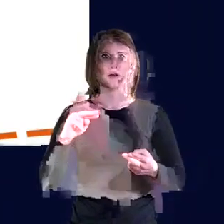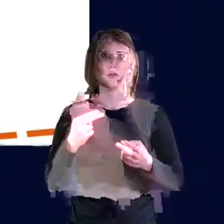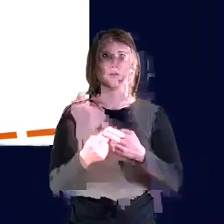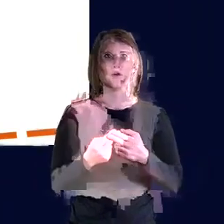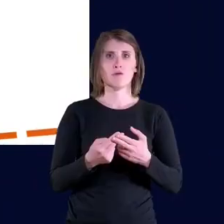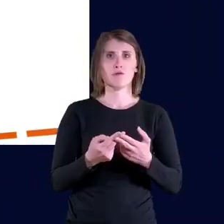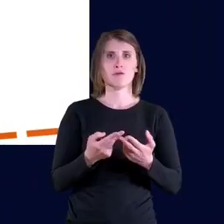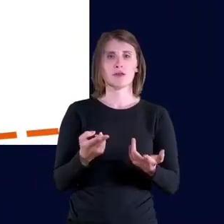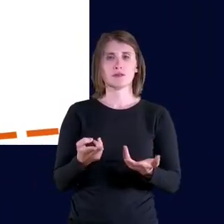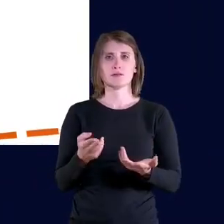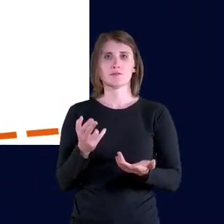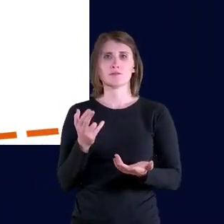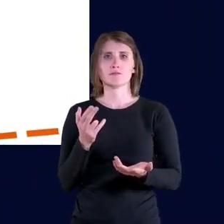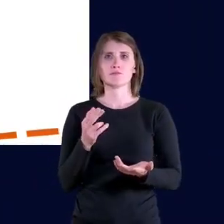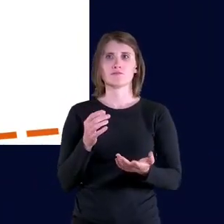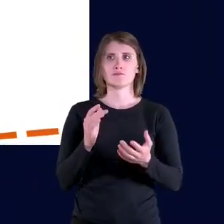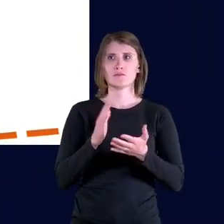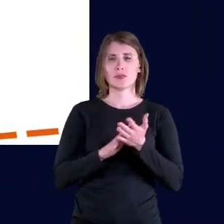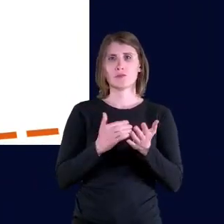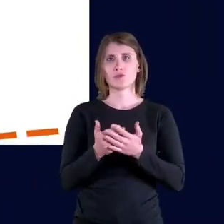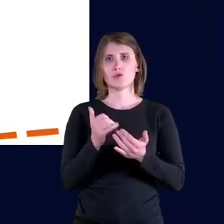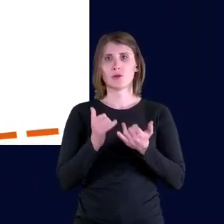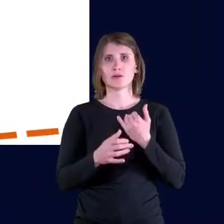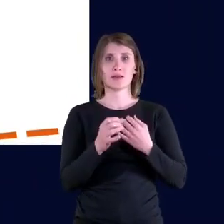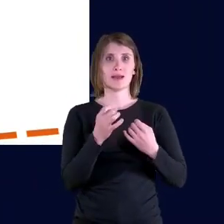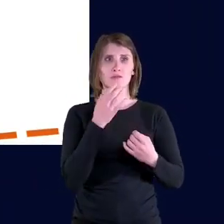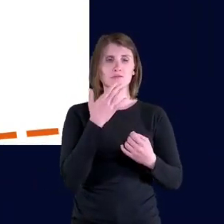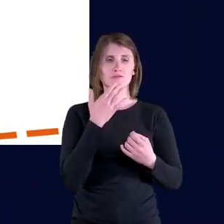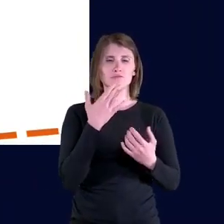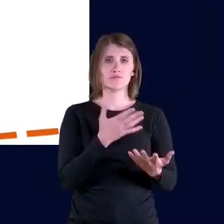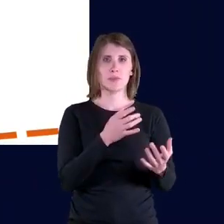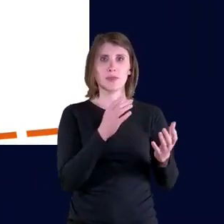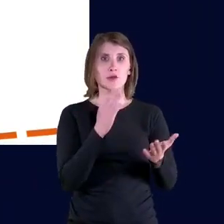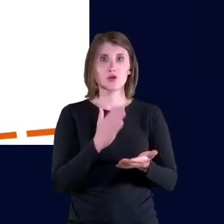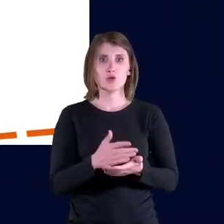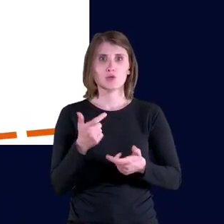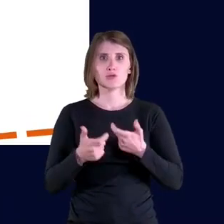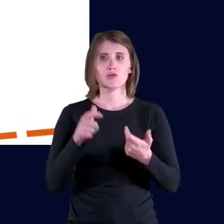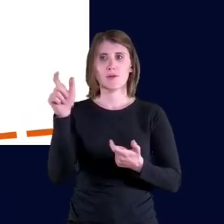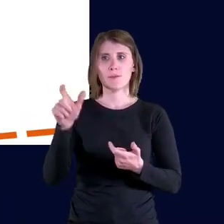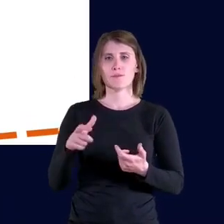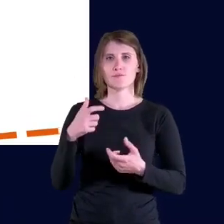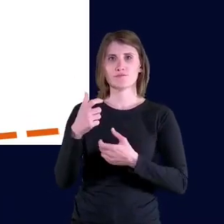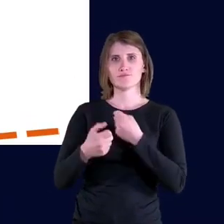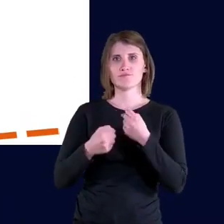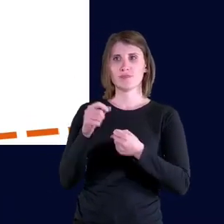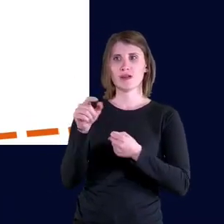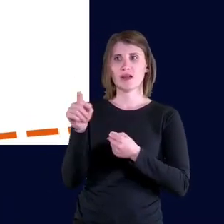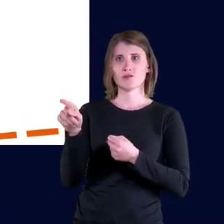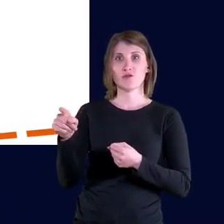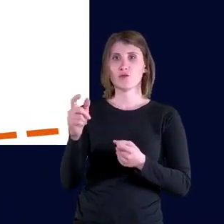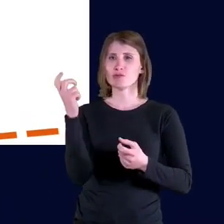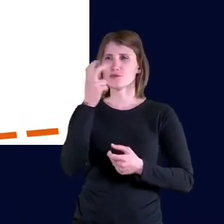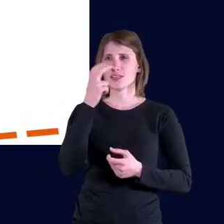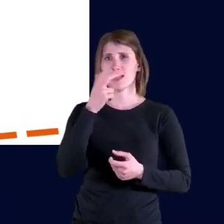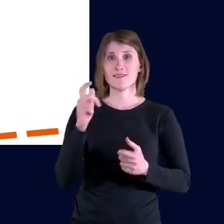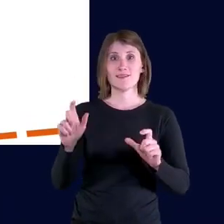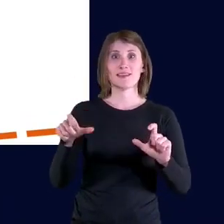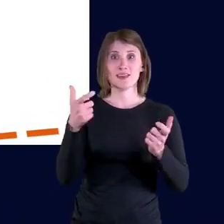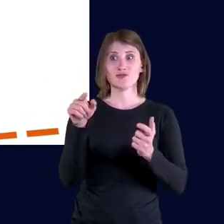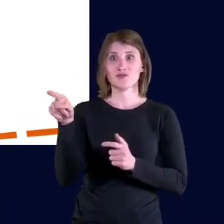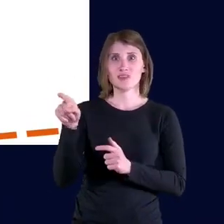komunikatów odczuwanych na gorąco na przykład o pracowników biorących udział w jakimś tam wydarzeniu